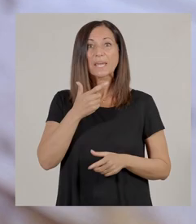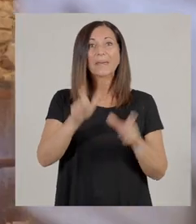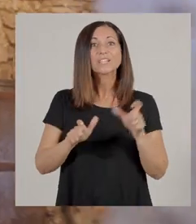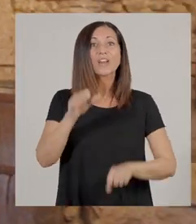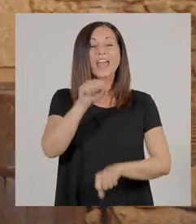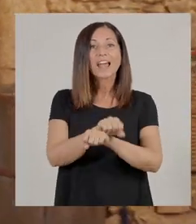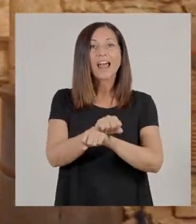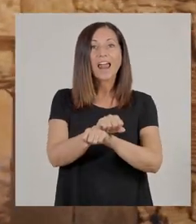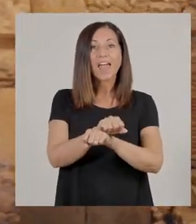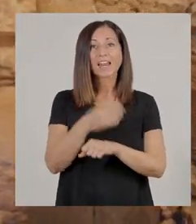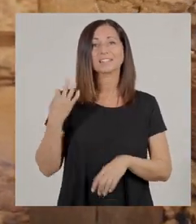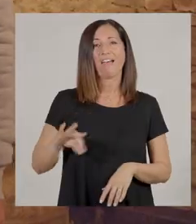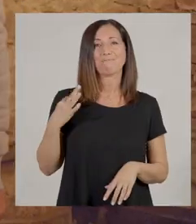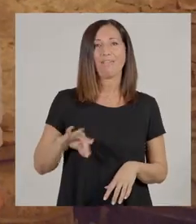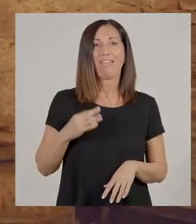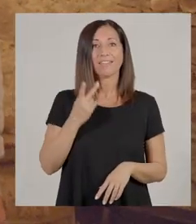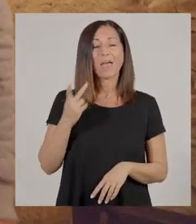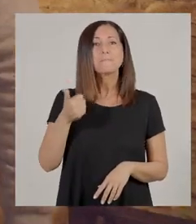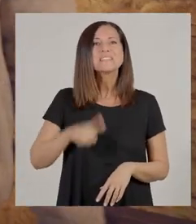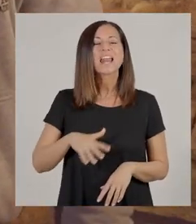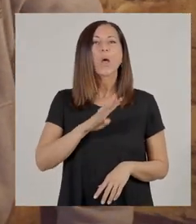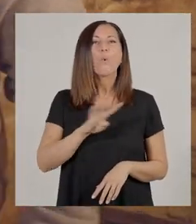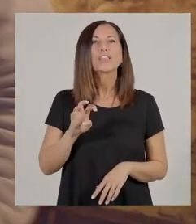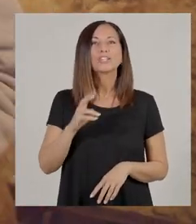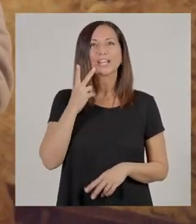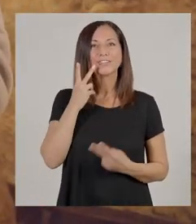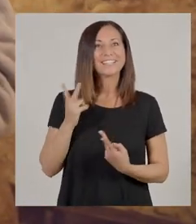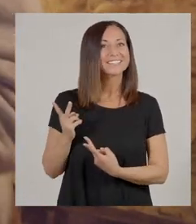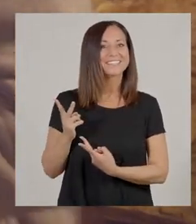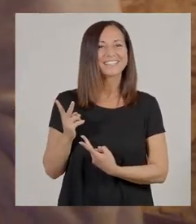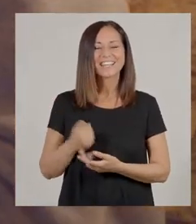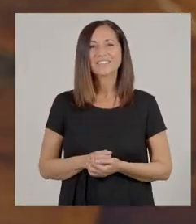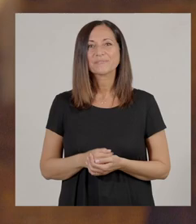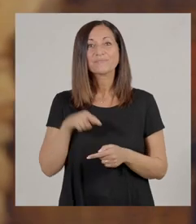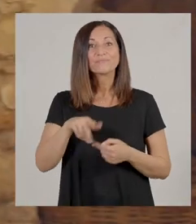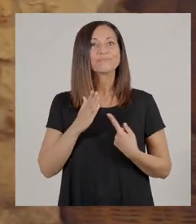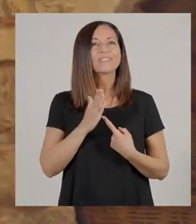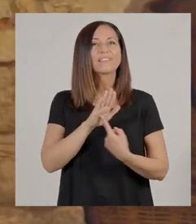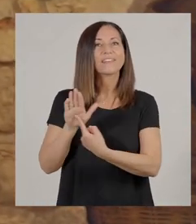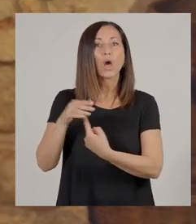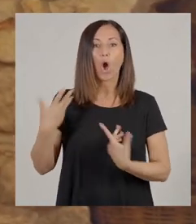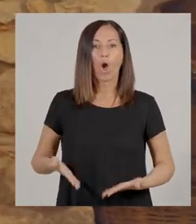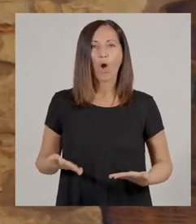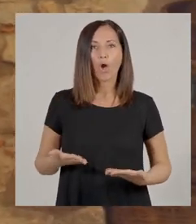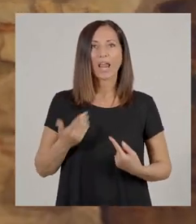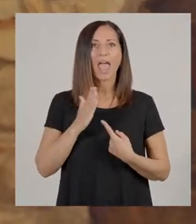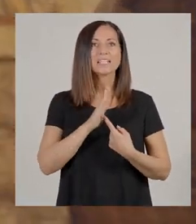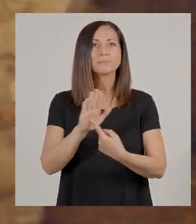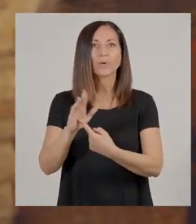quindi i detenuti stavano bene nel 1400. E qui ci